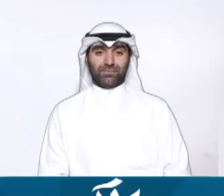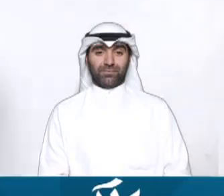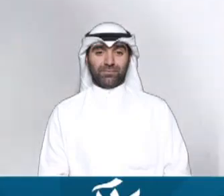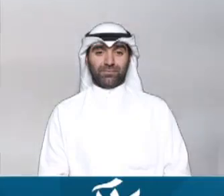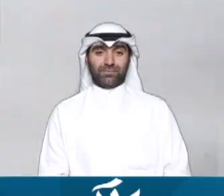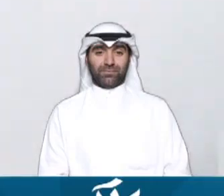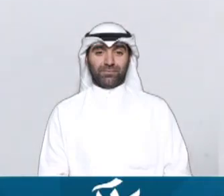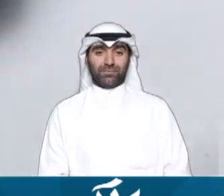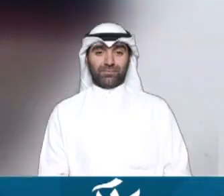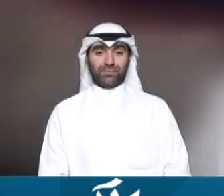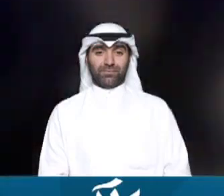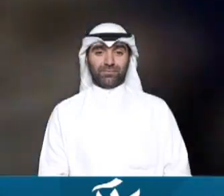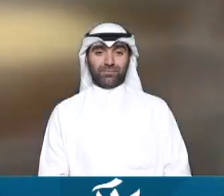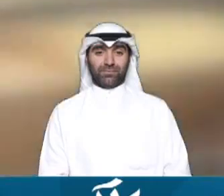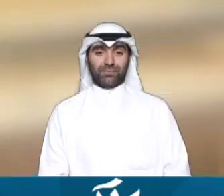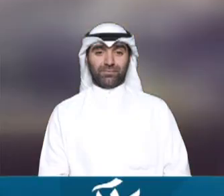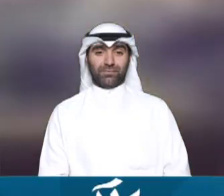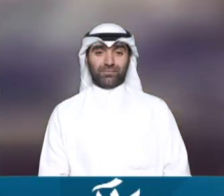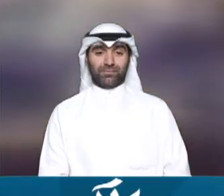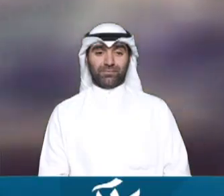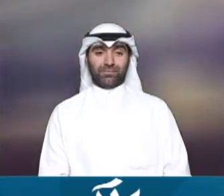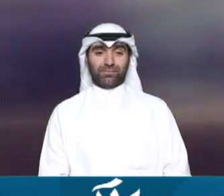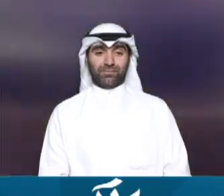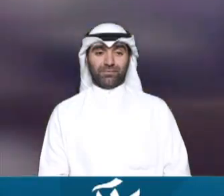هذا اللي فاتح داره